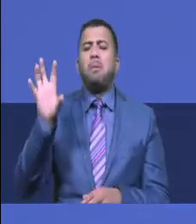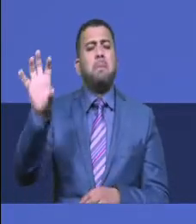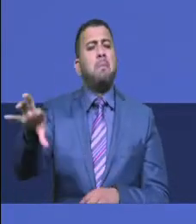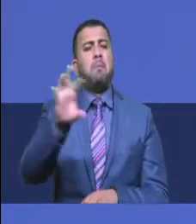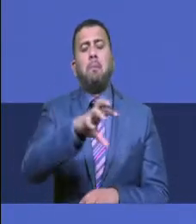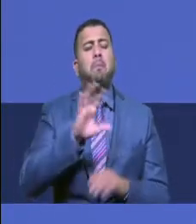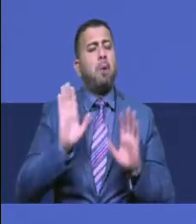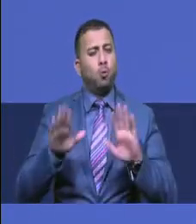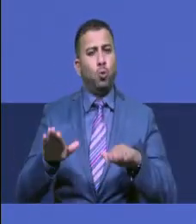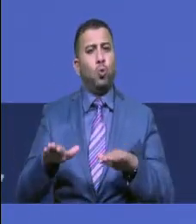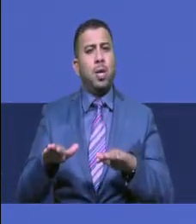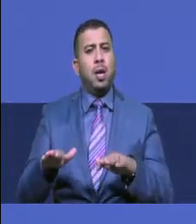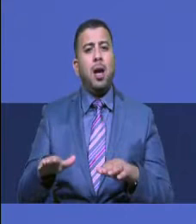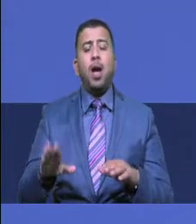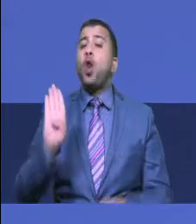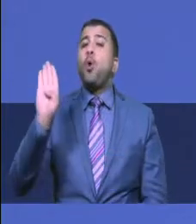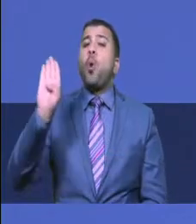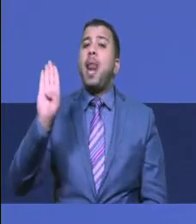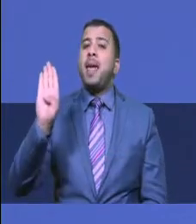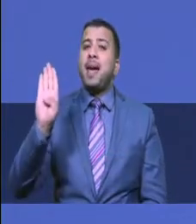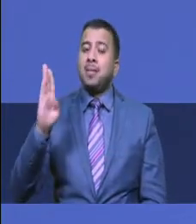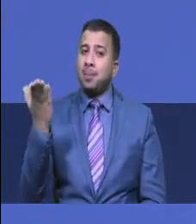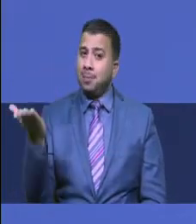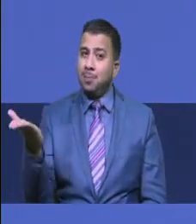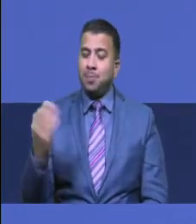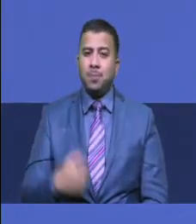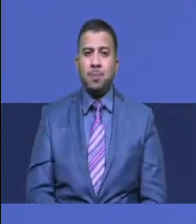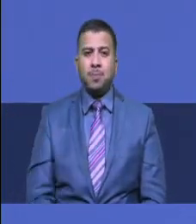الموجودة، الكليات.